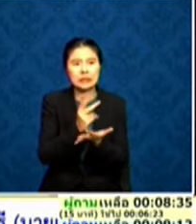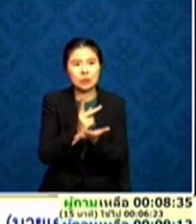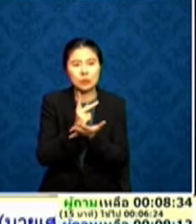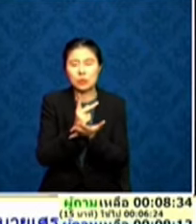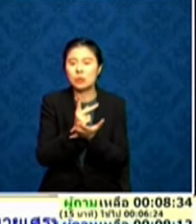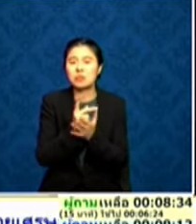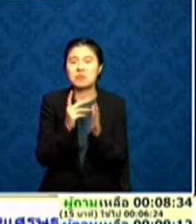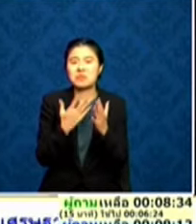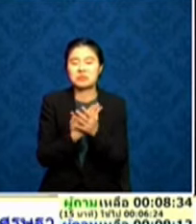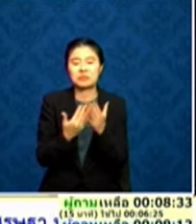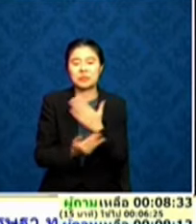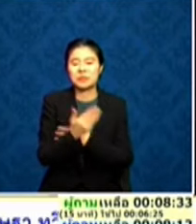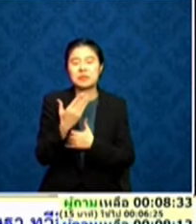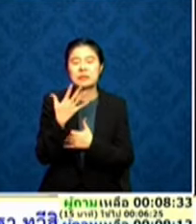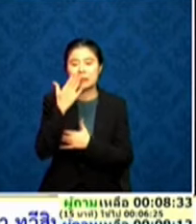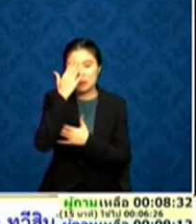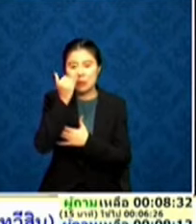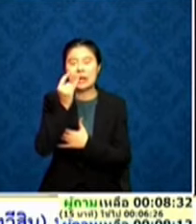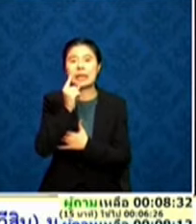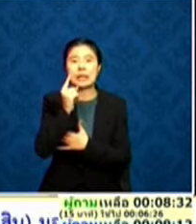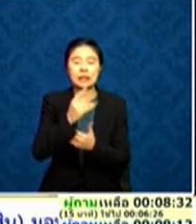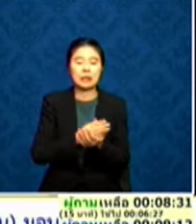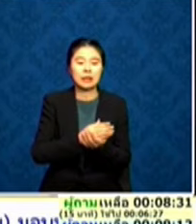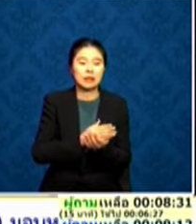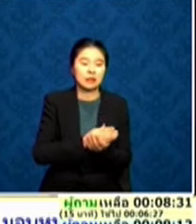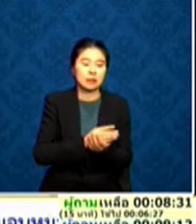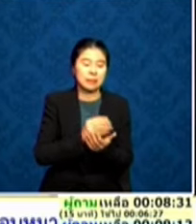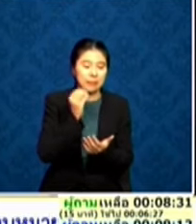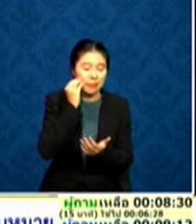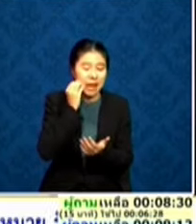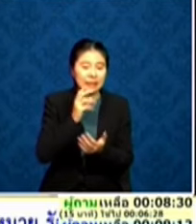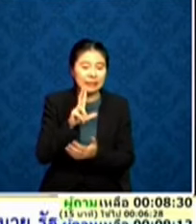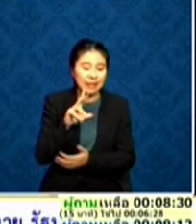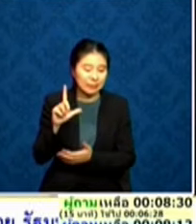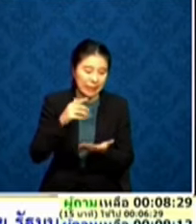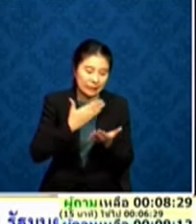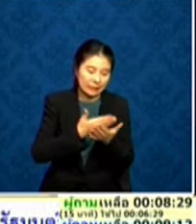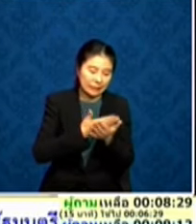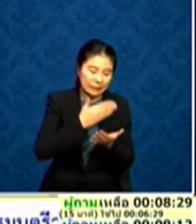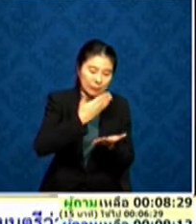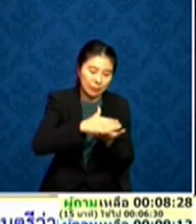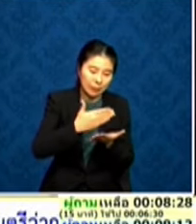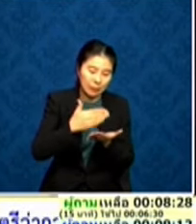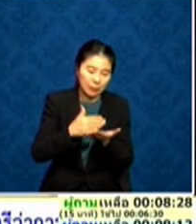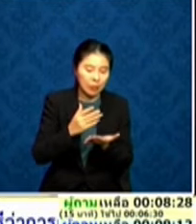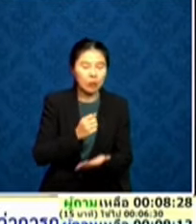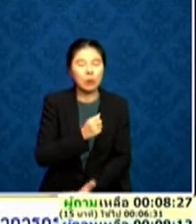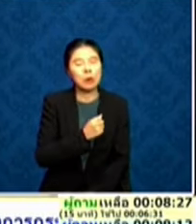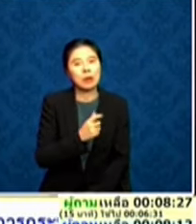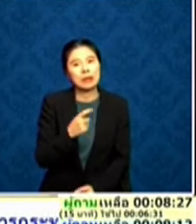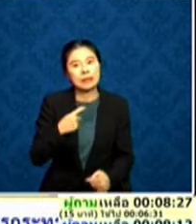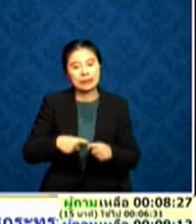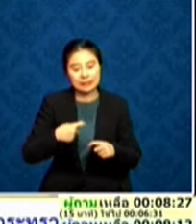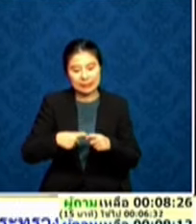ายตัวและอีกวลีหนึ่งที่ถูกแชร์กันอย่างมากในโลกออนไลน์ตอนนี้ที่ในเรื่องนี้เนี่ยคุณแบงค์สุพนัสเนี่ยเขาก็ถาม